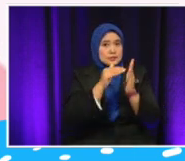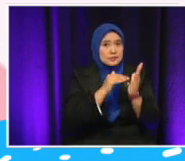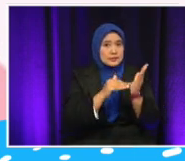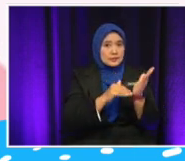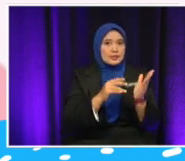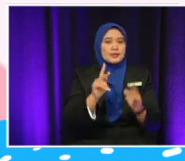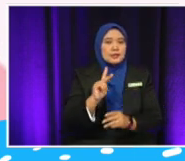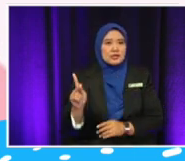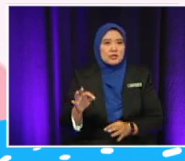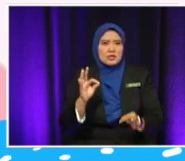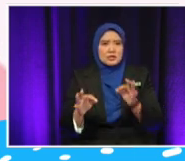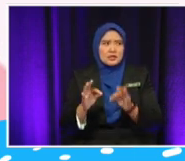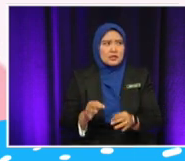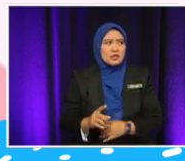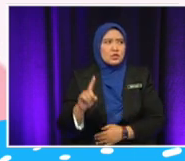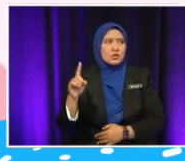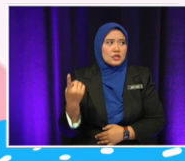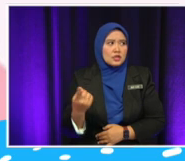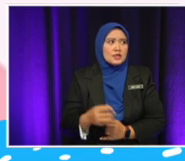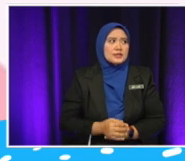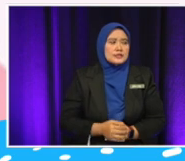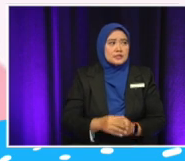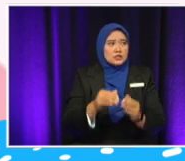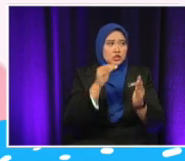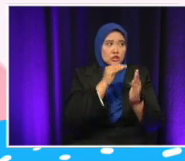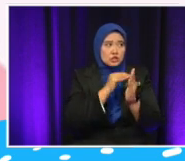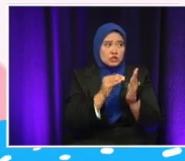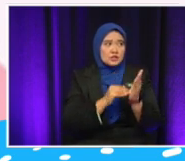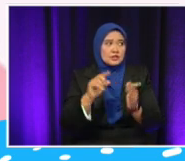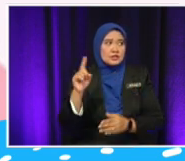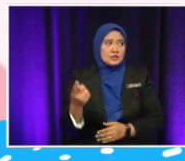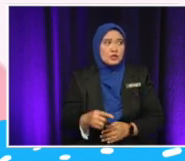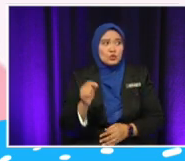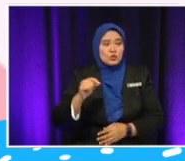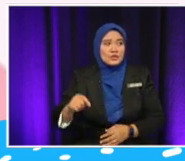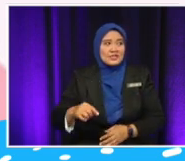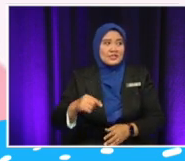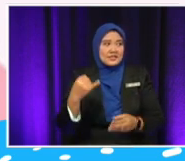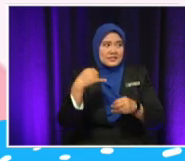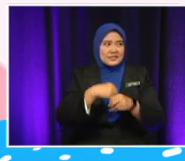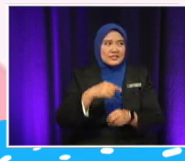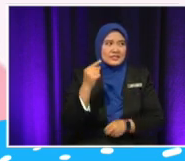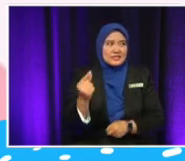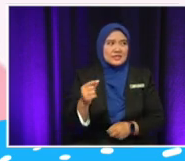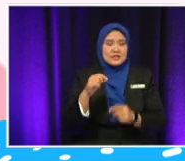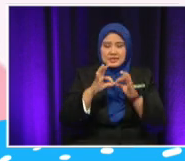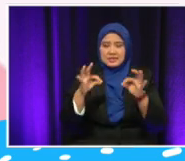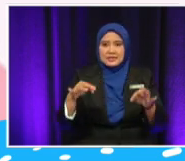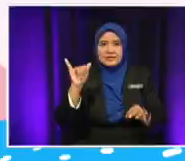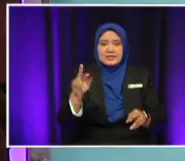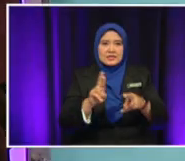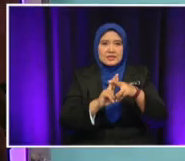kadang menyenangkan salju menuliskan isi dengan sedikit ayat yang ringkas atau frasa dan ditulis dalam satu ayat